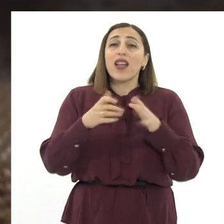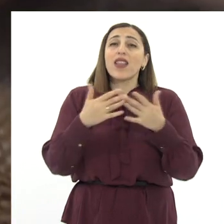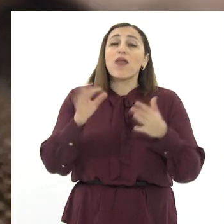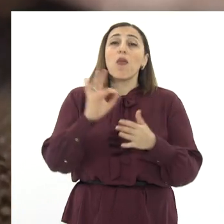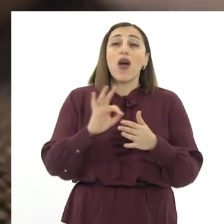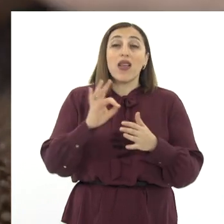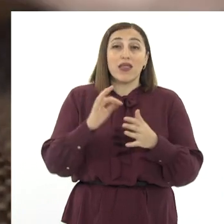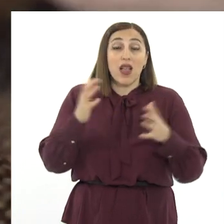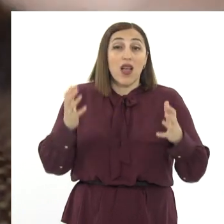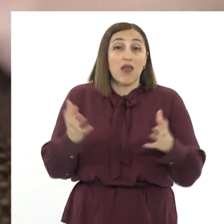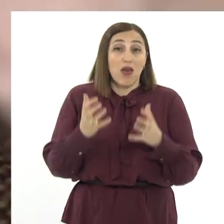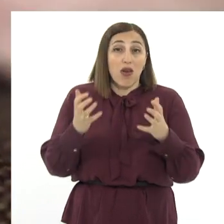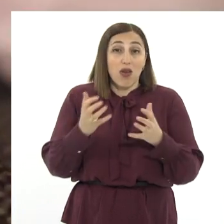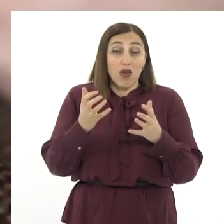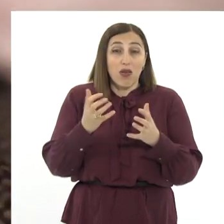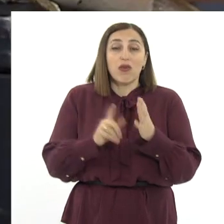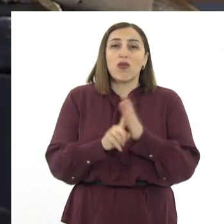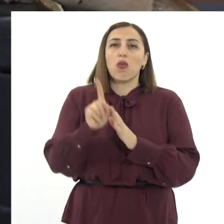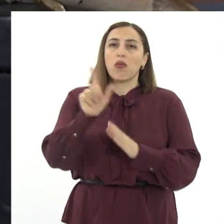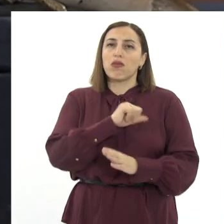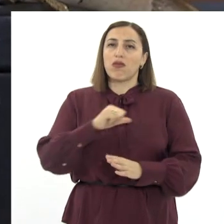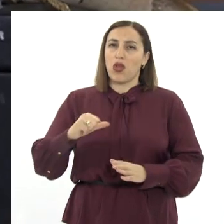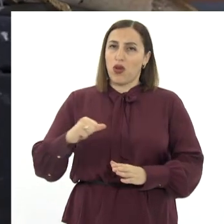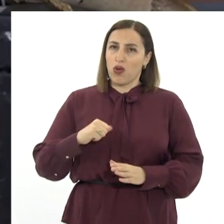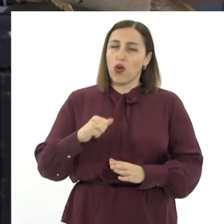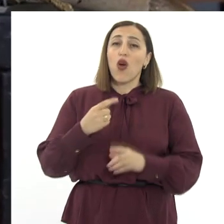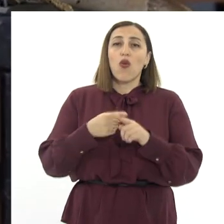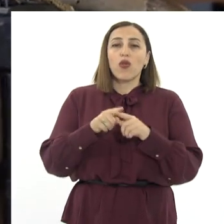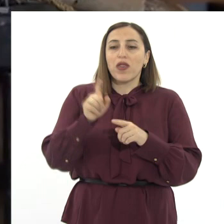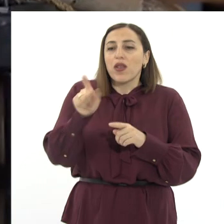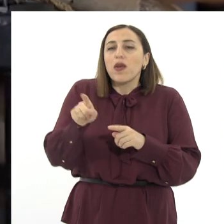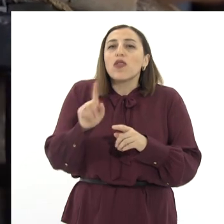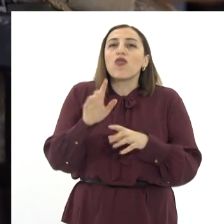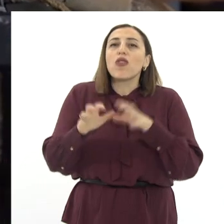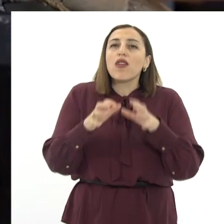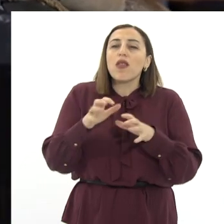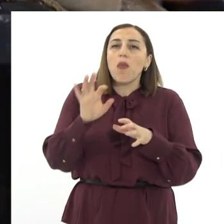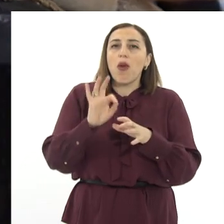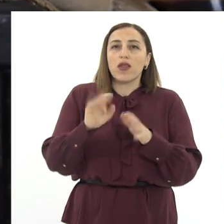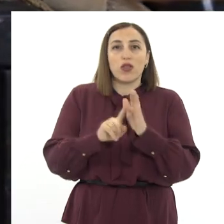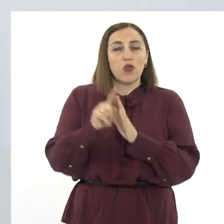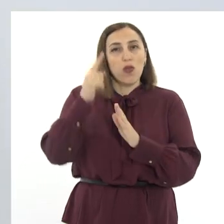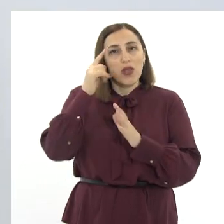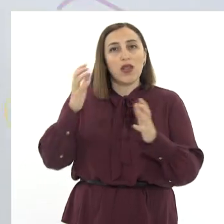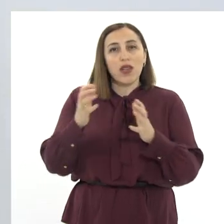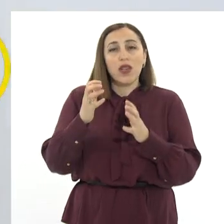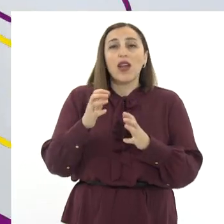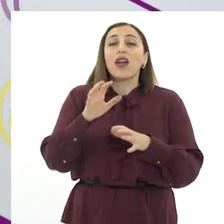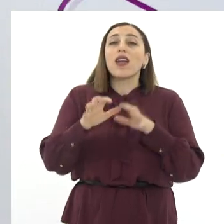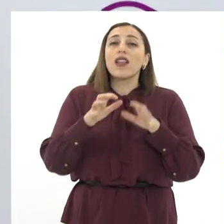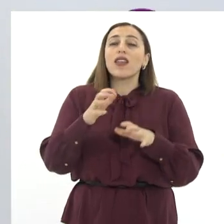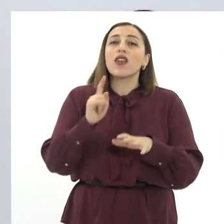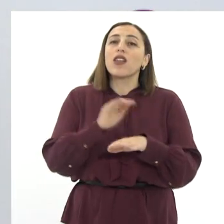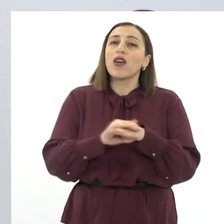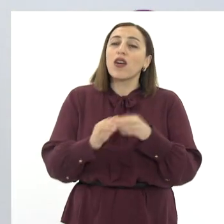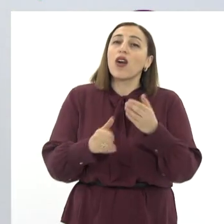Կենթանու մասին հոգ տանելը նրան օգնում է ավելի ինքնուրույն դառնալ, չէ՞ որ կա մեկը, ում մասին արդեն դու պետք է հոգտանես։ Կենթանիները լավ